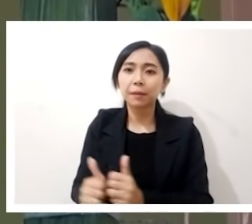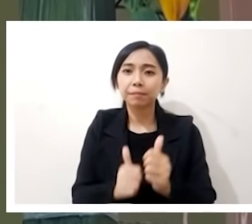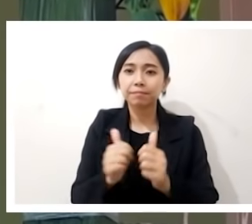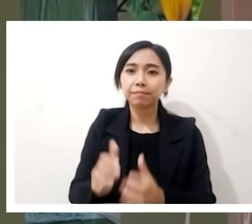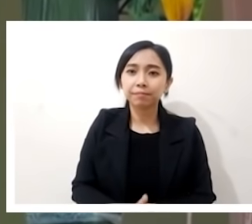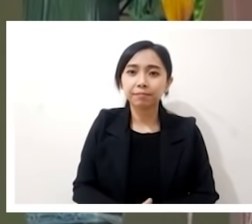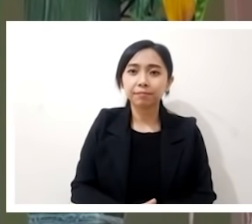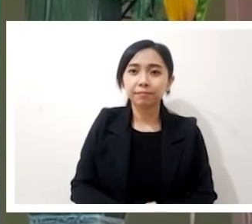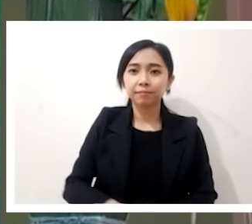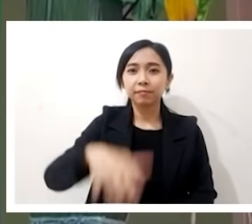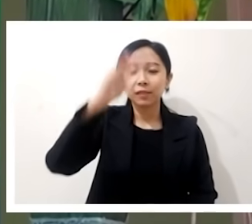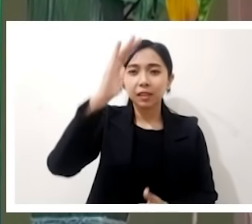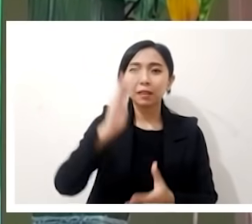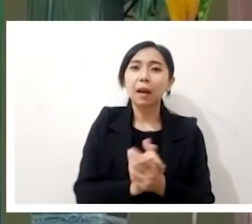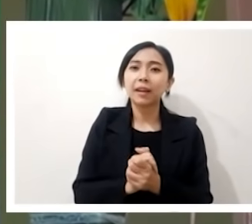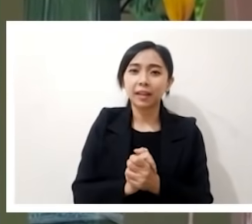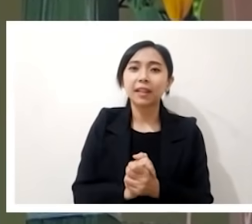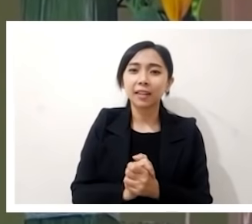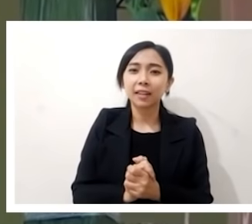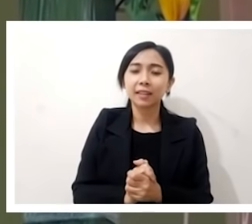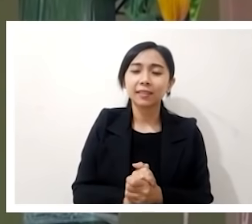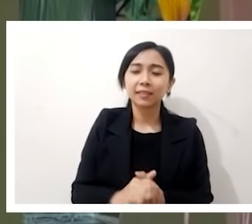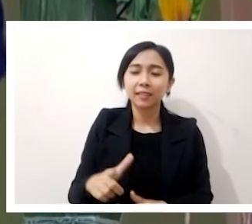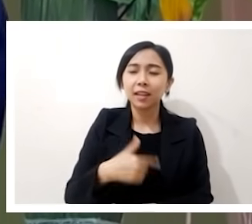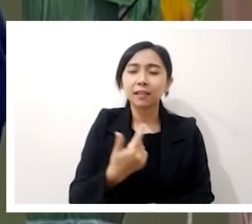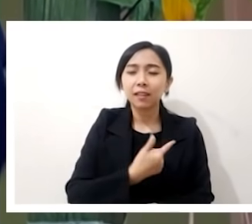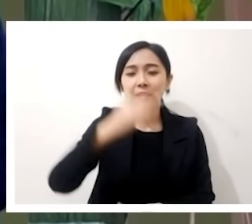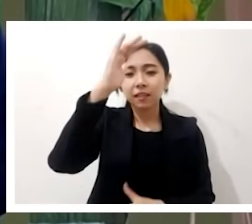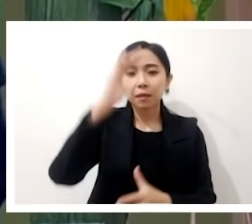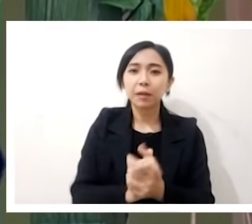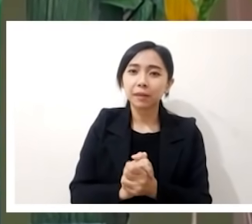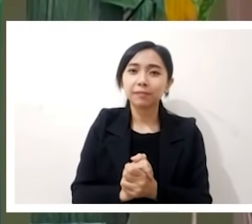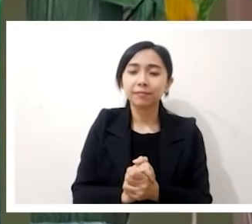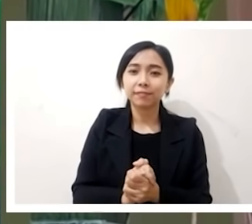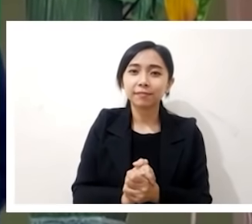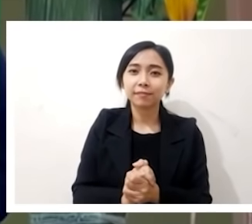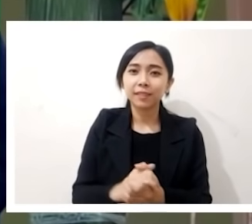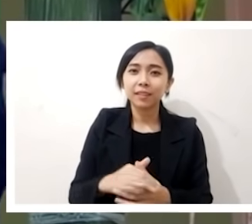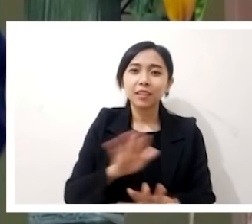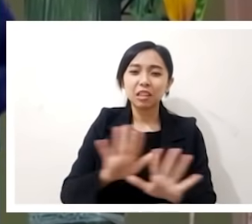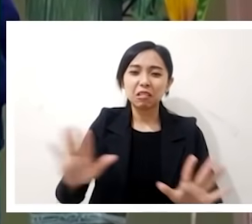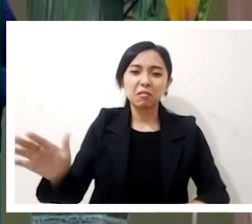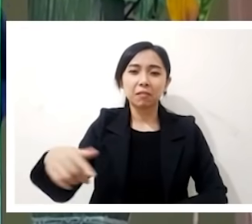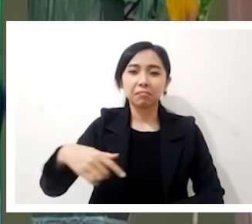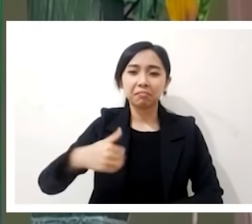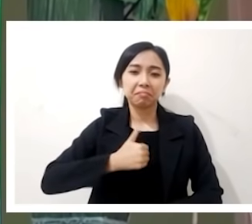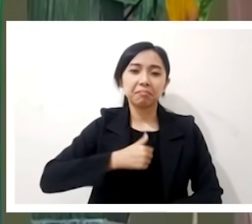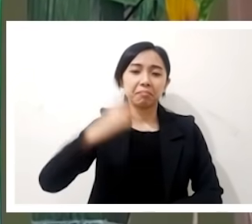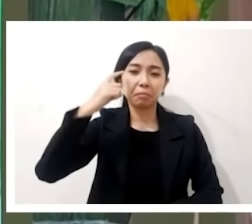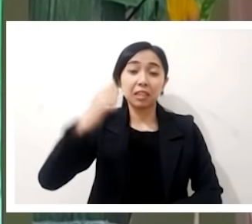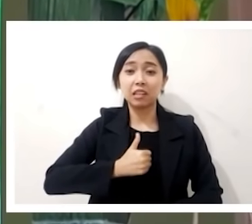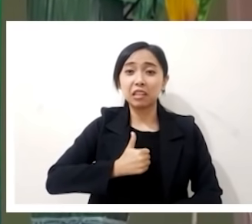Iman pada pengorbanan Kristus mengajar kita untuk hidup dalam tenggang rasa, tidak egois, tidak hanya